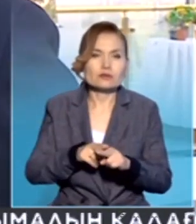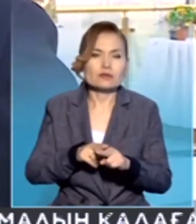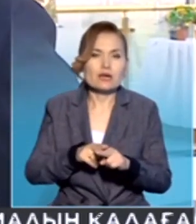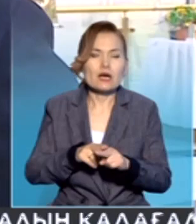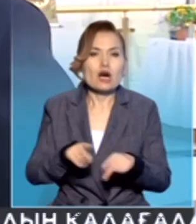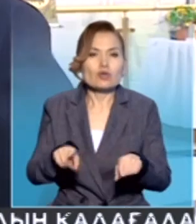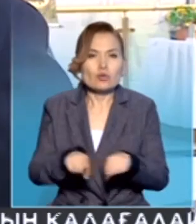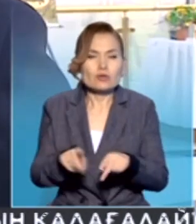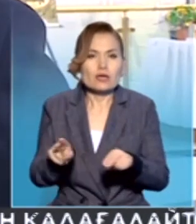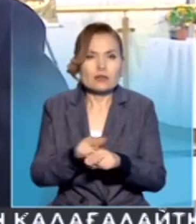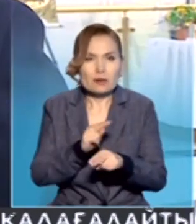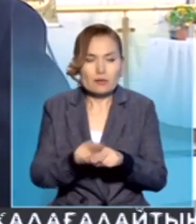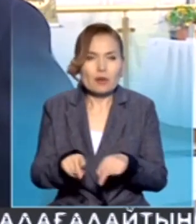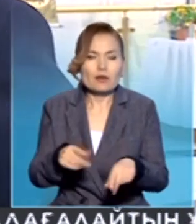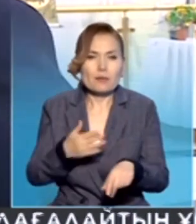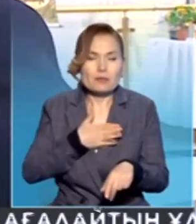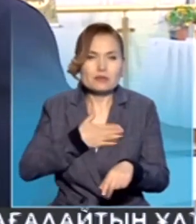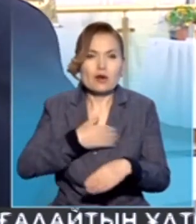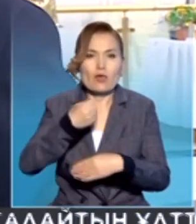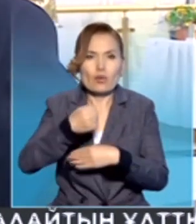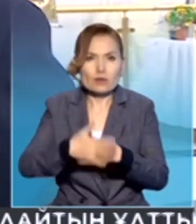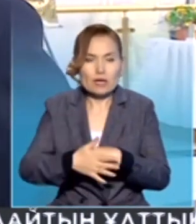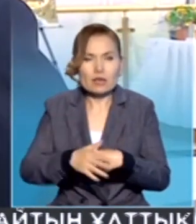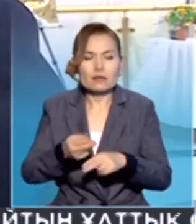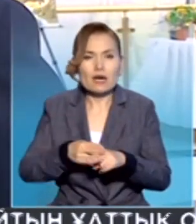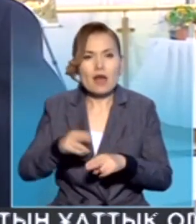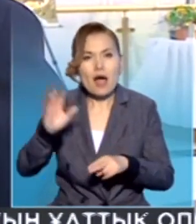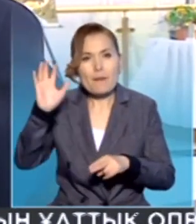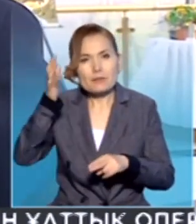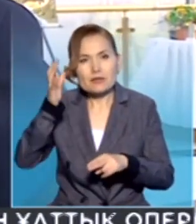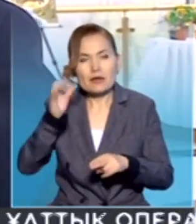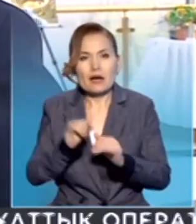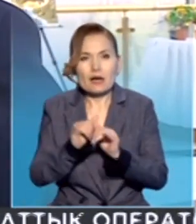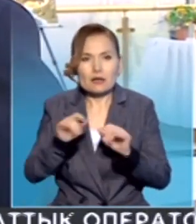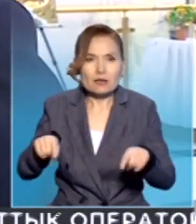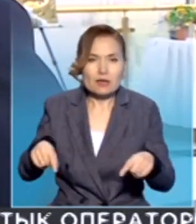деп. Біздің орталық онда емес, осындай бұйымдар жасайды,